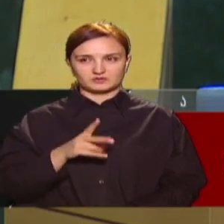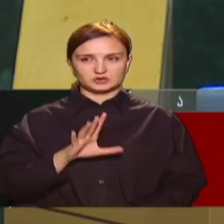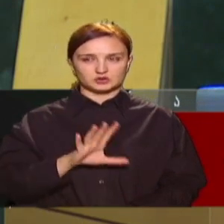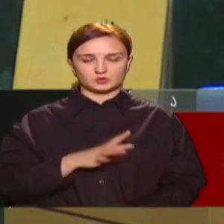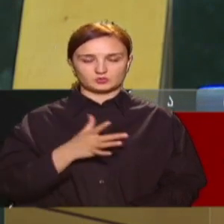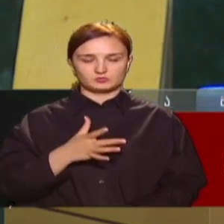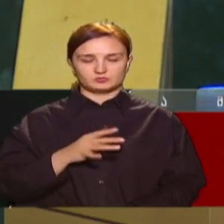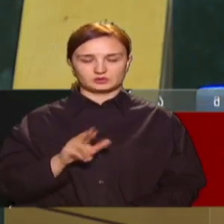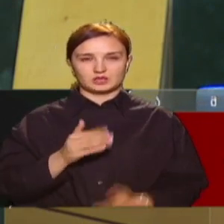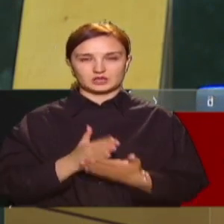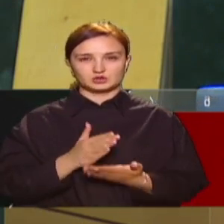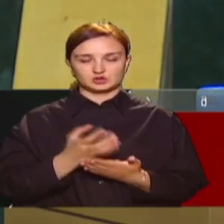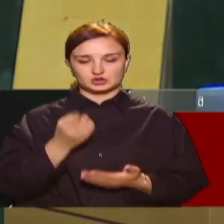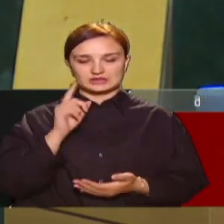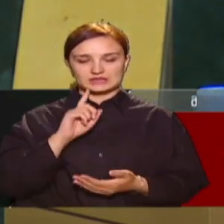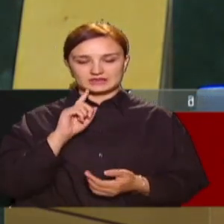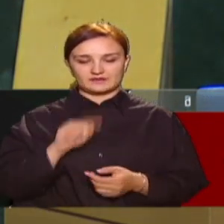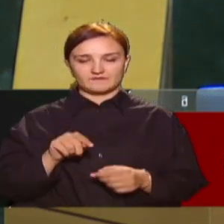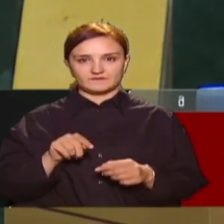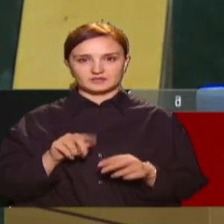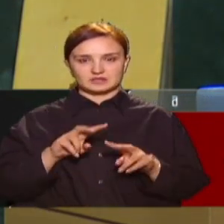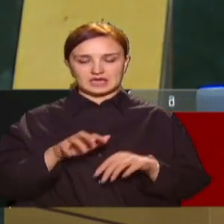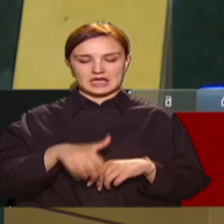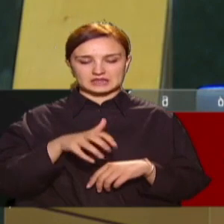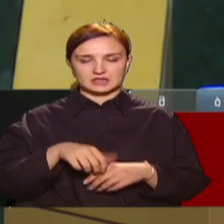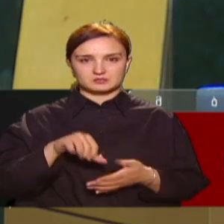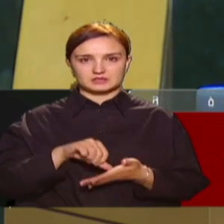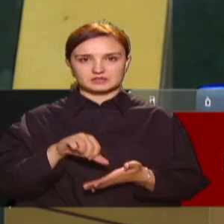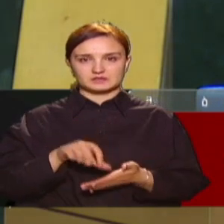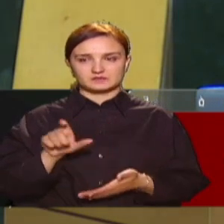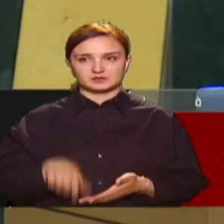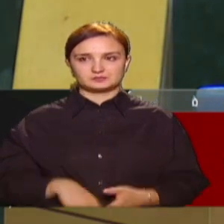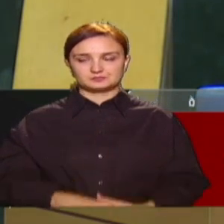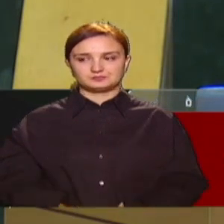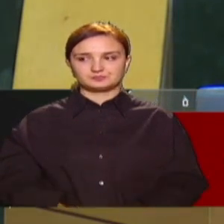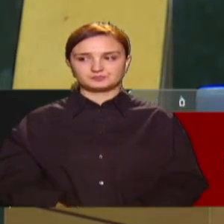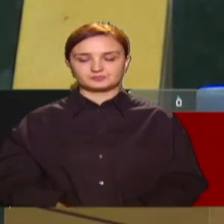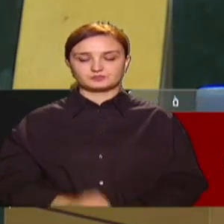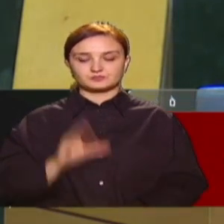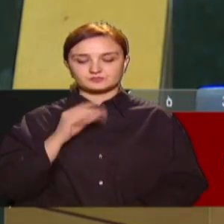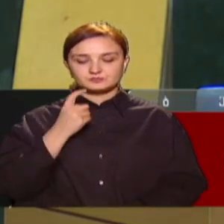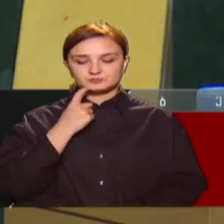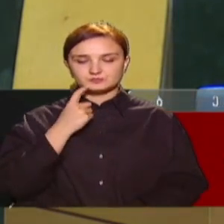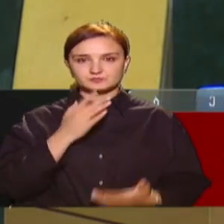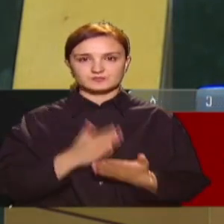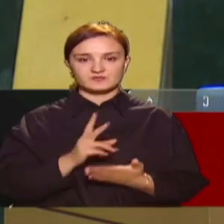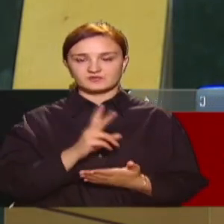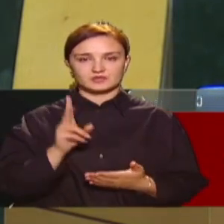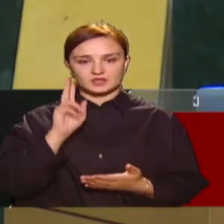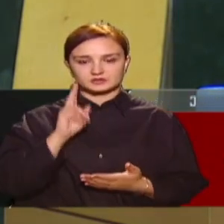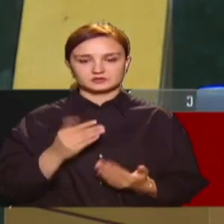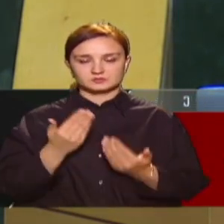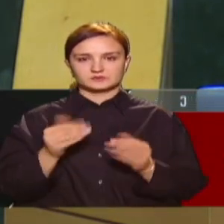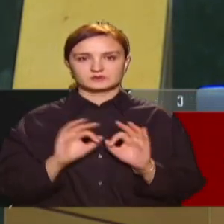და არის ჯერ კიდევ ამ ექსპედიციის წევრი, და როდესაც ეს კბილი, რომელიც გახლავთ, ვინც არ იცის მათთვის,